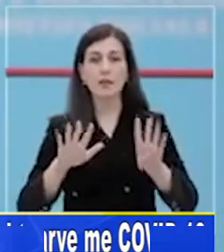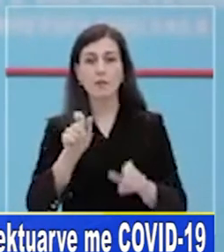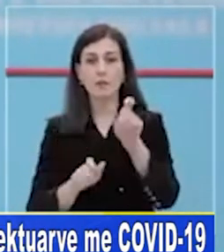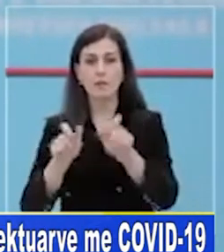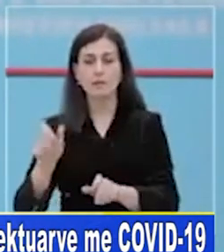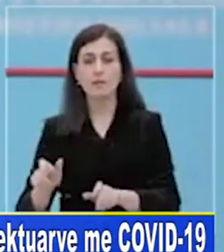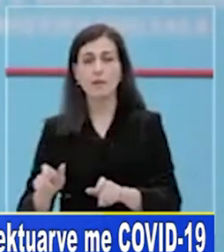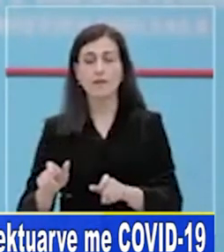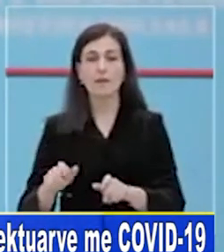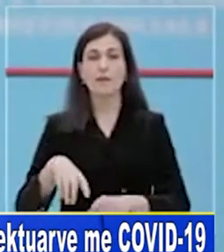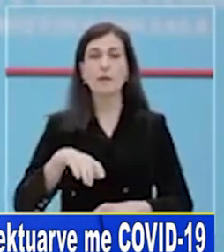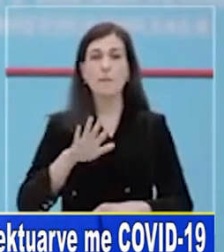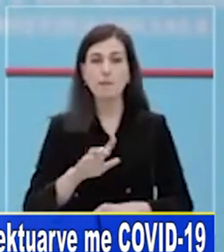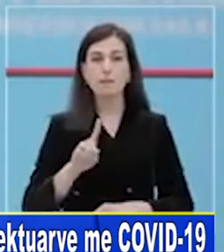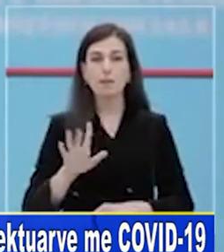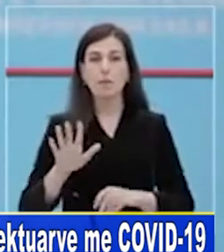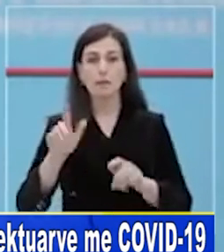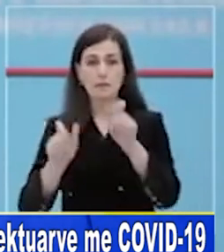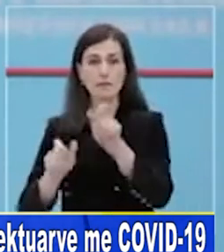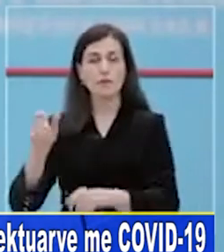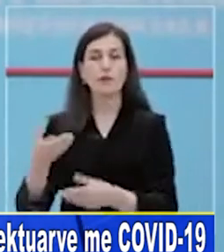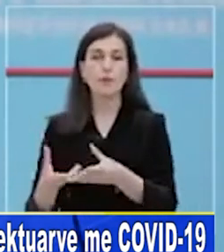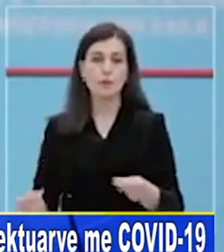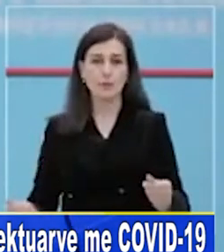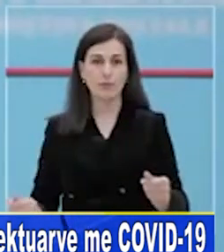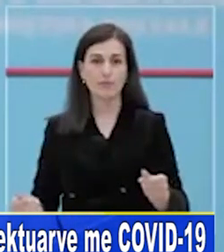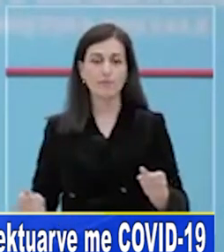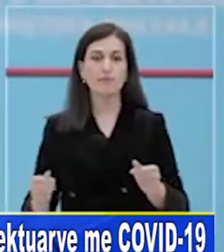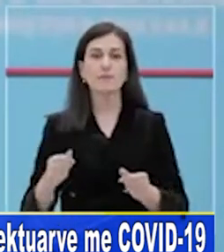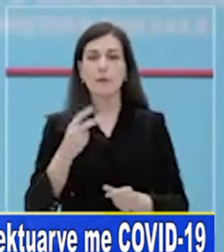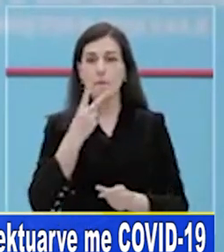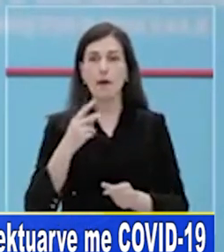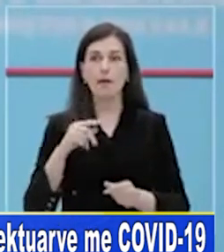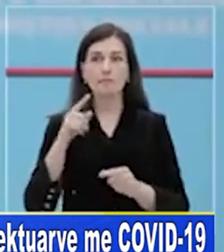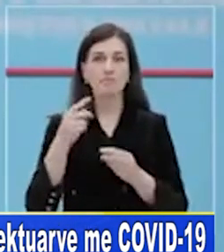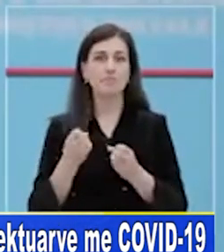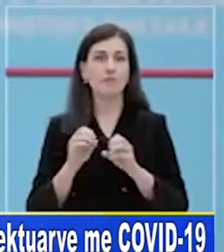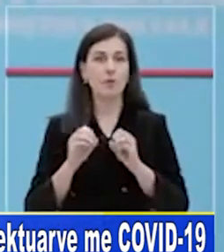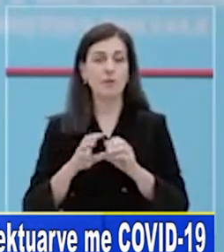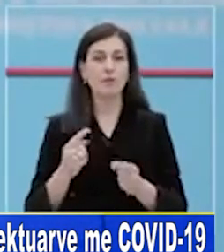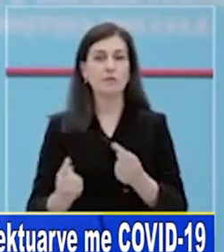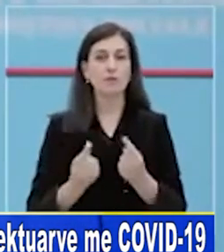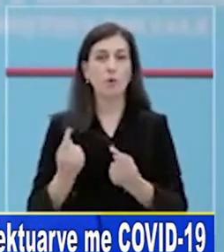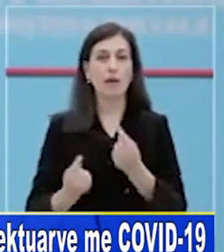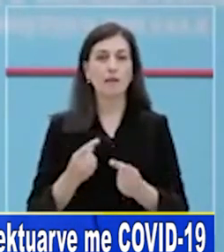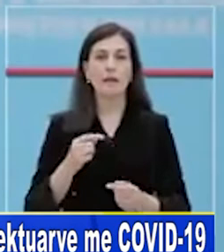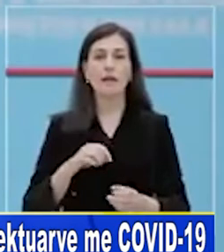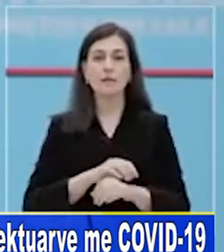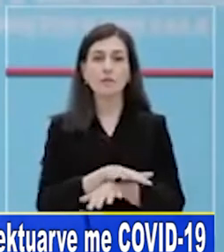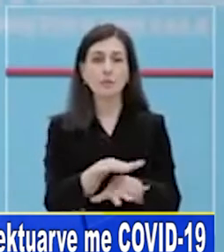qytetarë, prej të cilëve 519 janë të shëruar. Duke parë të dhënat, momentalisht situata epidemiologjike në vendin